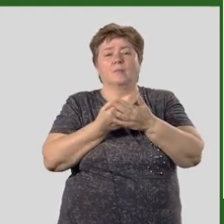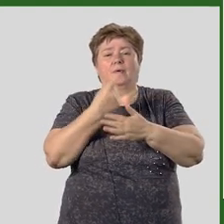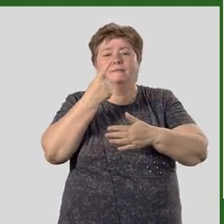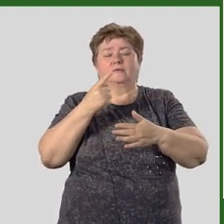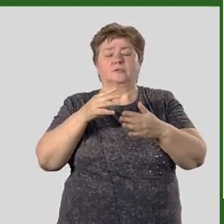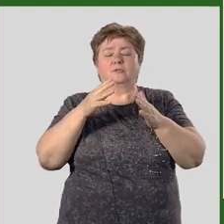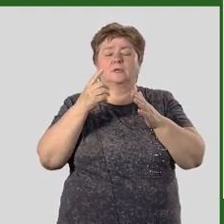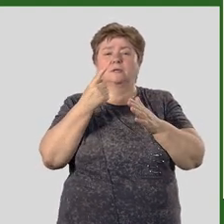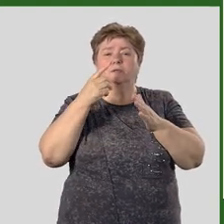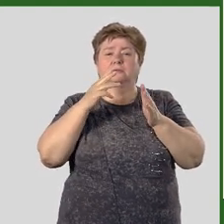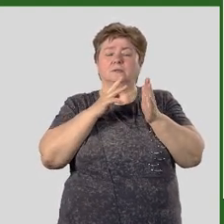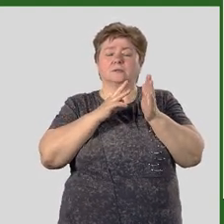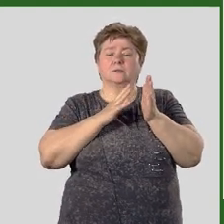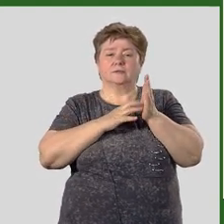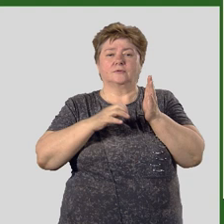в